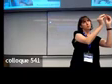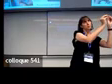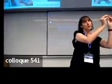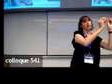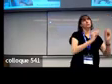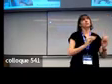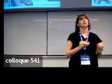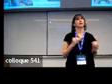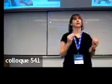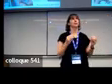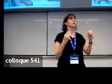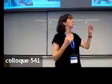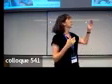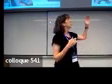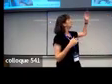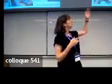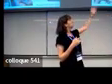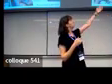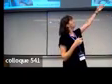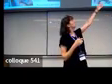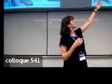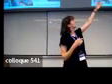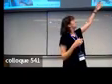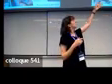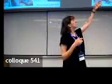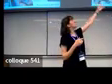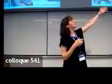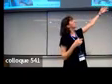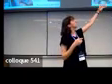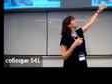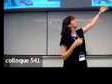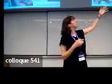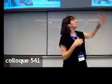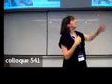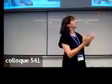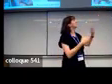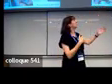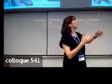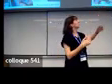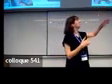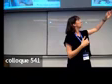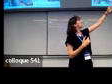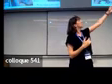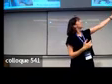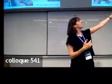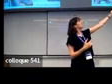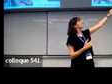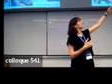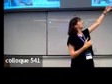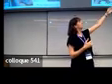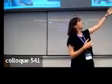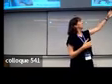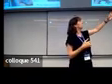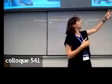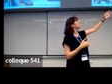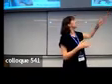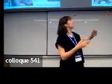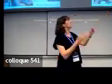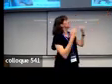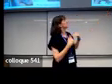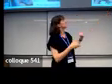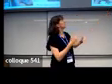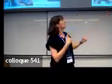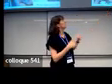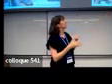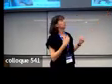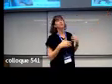petite boule plus vers étudiant-centré parce qu'il y a beaucoup de moments où c'est eux qui s'enseignent les uns les autres, qui viennent au tableau donner des idées,